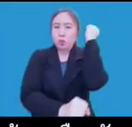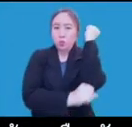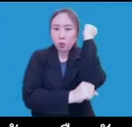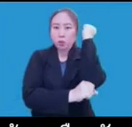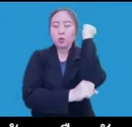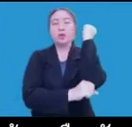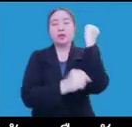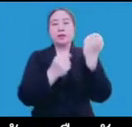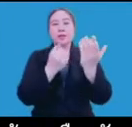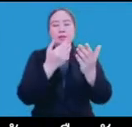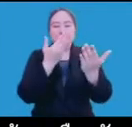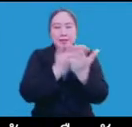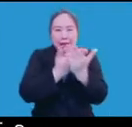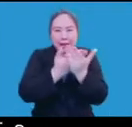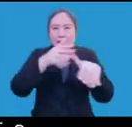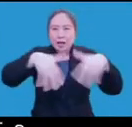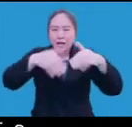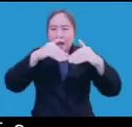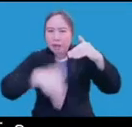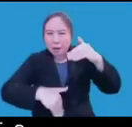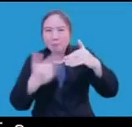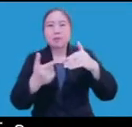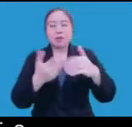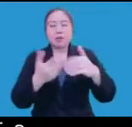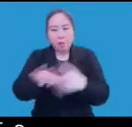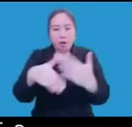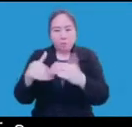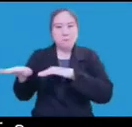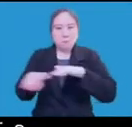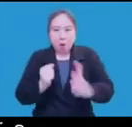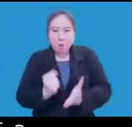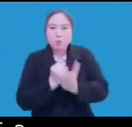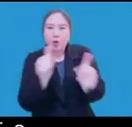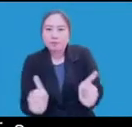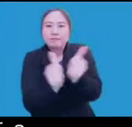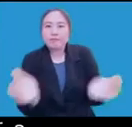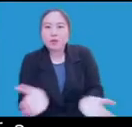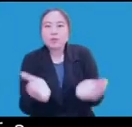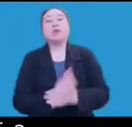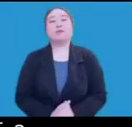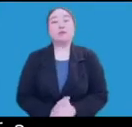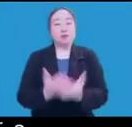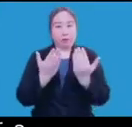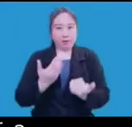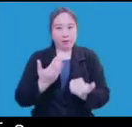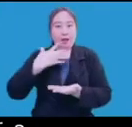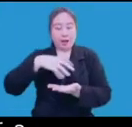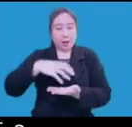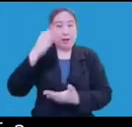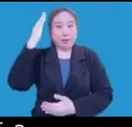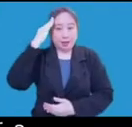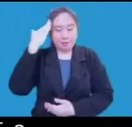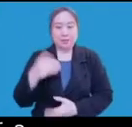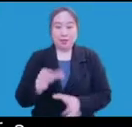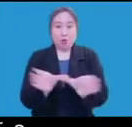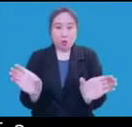เป็นคนที่ตกเกณฑ์ตาม TP Map และเป็นคนที่มีความพร้อมที่เป็นพี่เลี้ยงด้วย นะคะเพราะฉะนั้นเรียนขออนุญาตเรียนให้ทราบใน2ส่วน